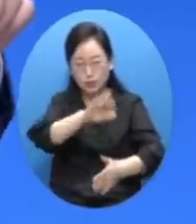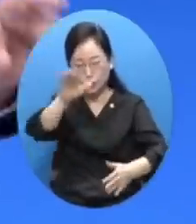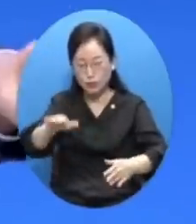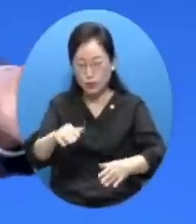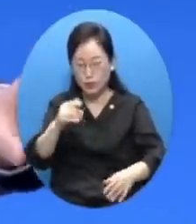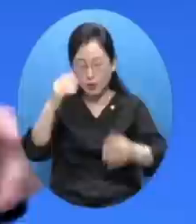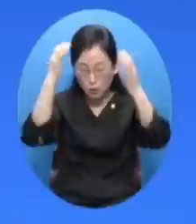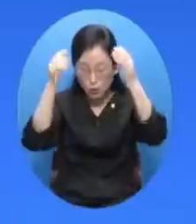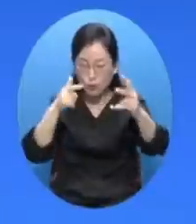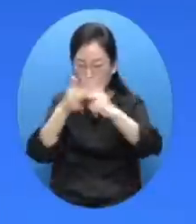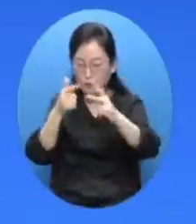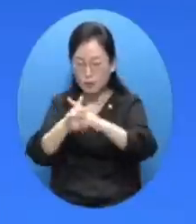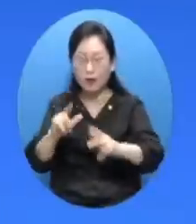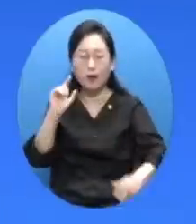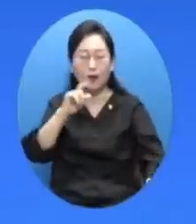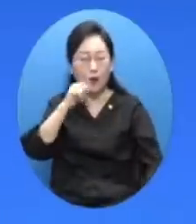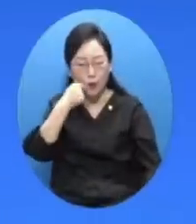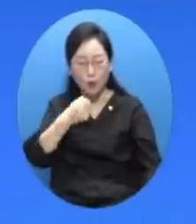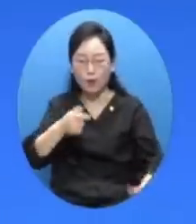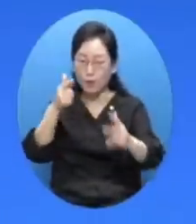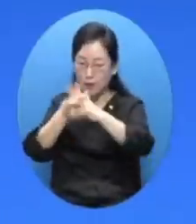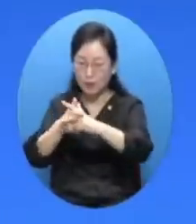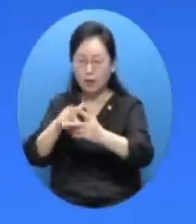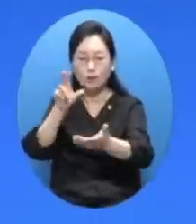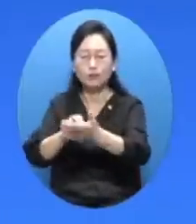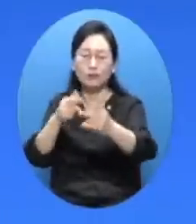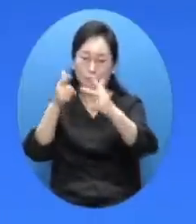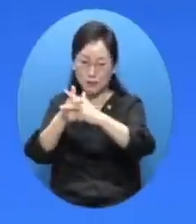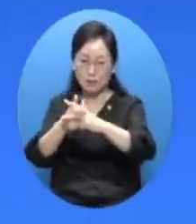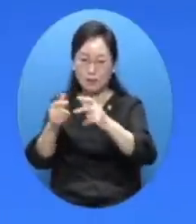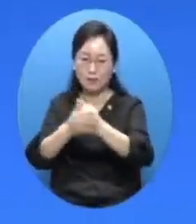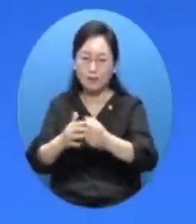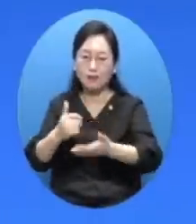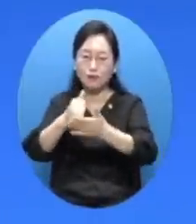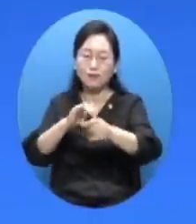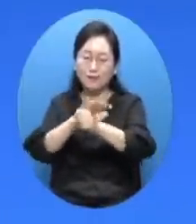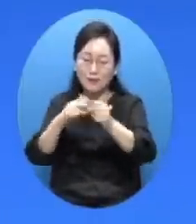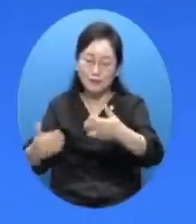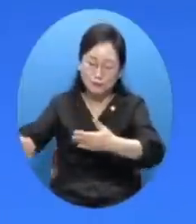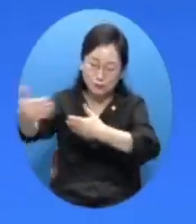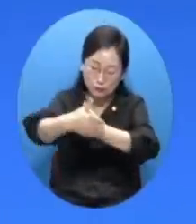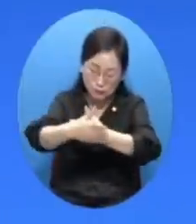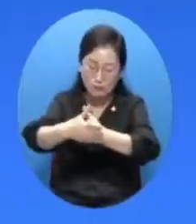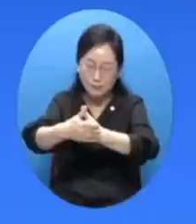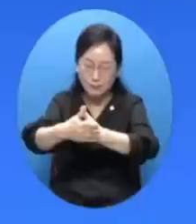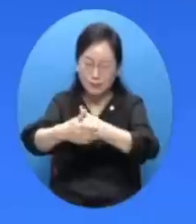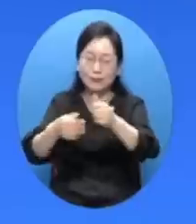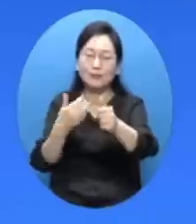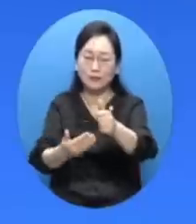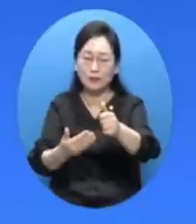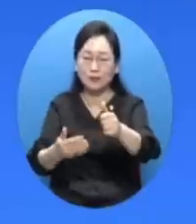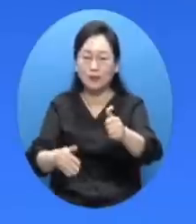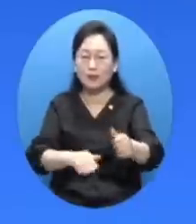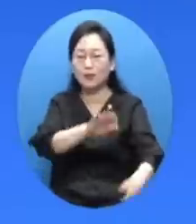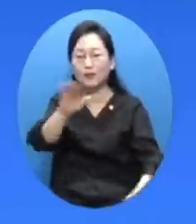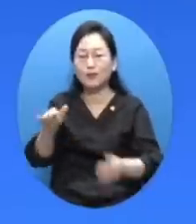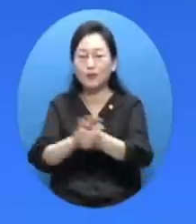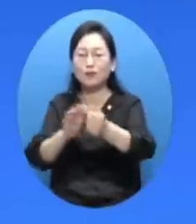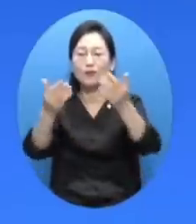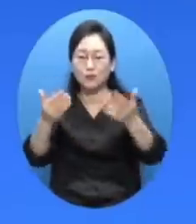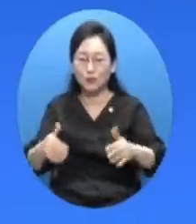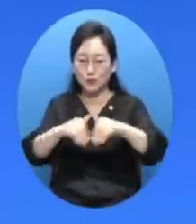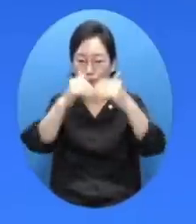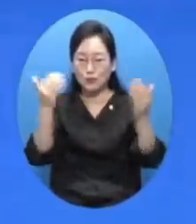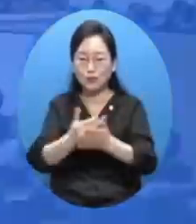우리의 어려움을 아십니다. 우리의 문제를 아십니다. 주님이 우리를 사랑의 품에 품어주시고 우리를 위로해 주시고